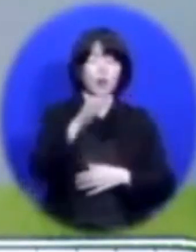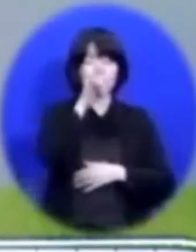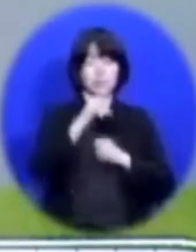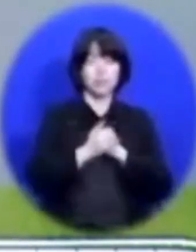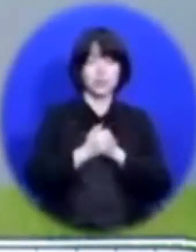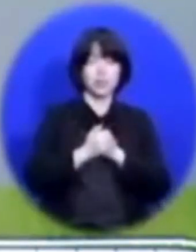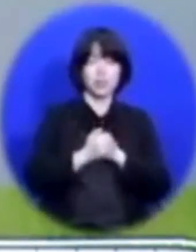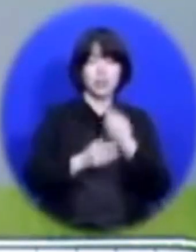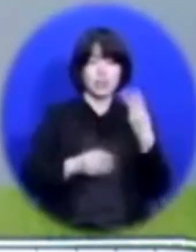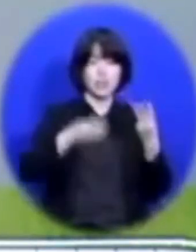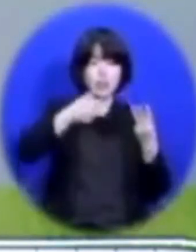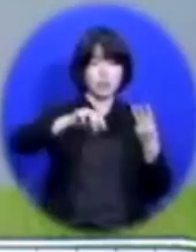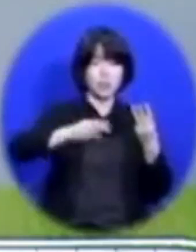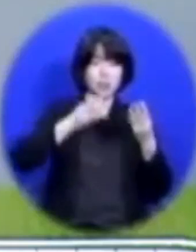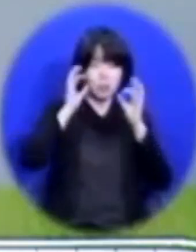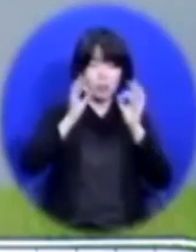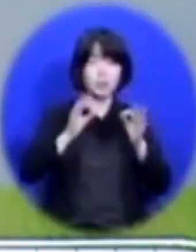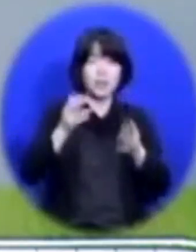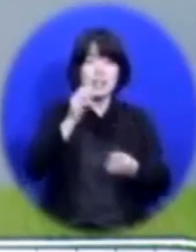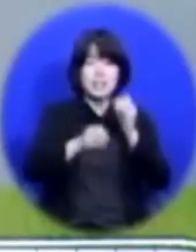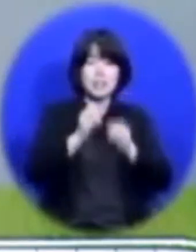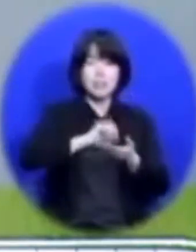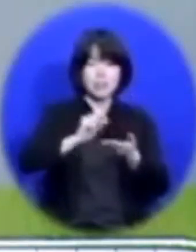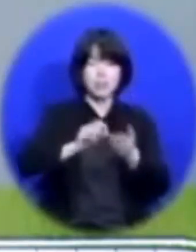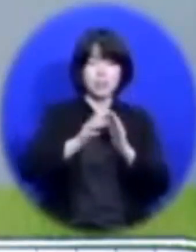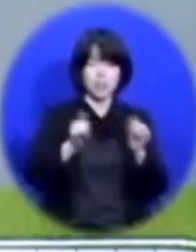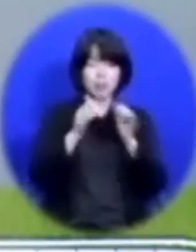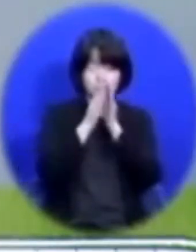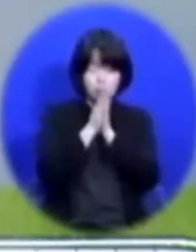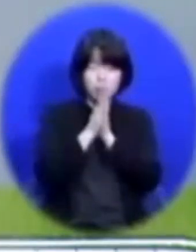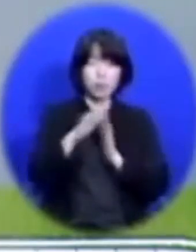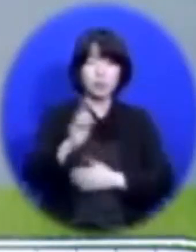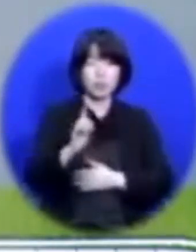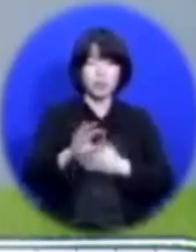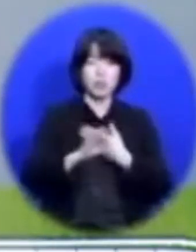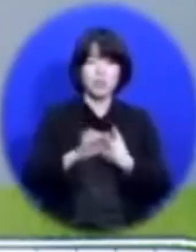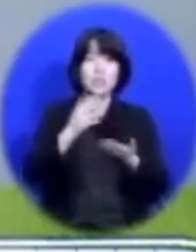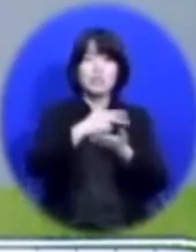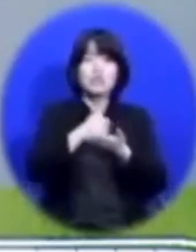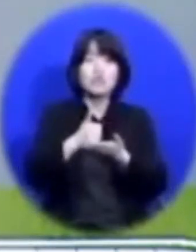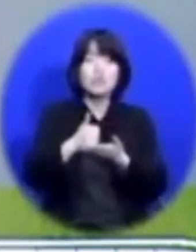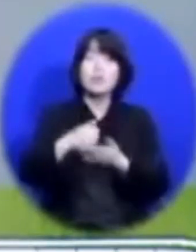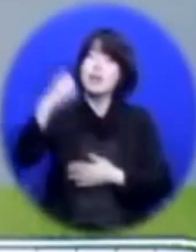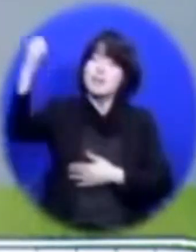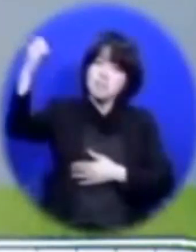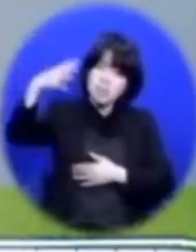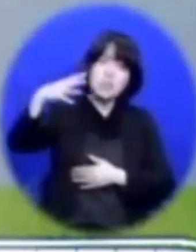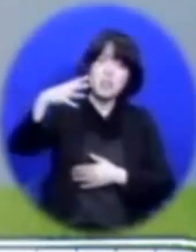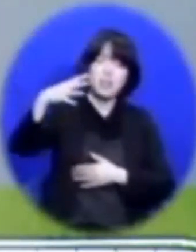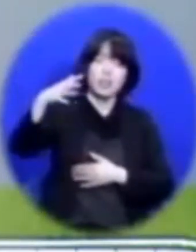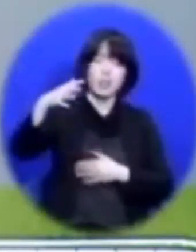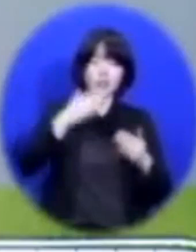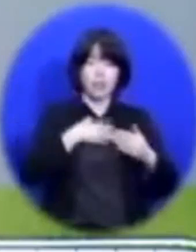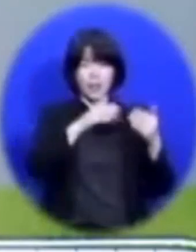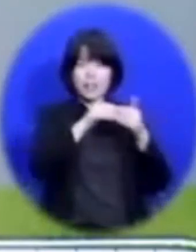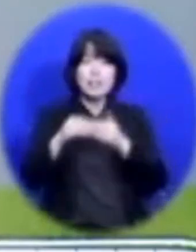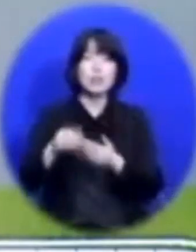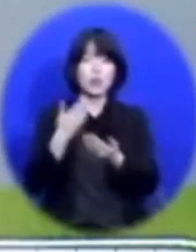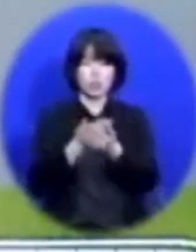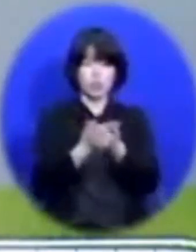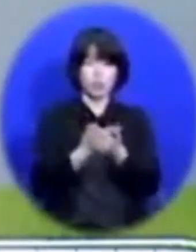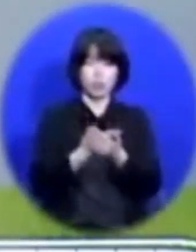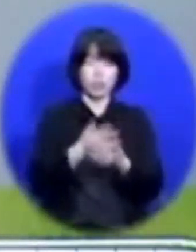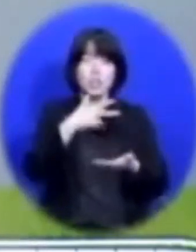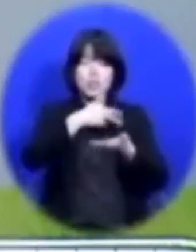간절히소망합니다.3절에서시편기자는" 주의빛으로나를인도하소서.주의